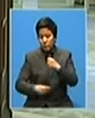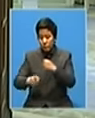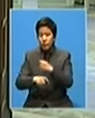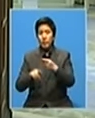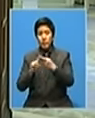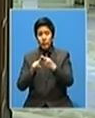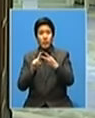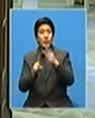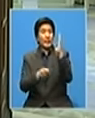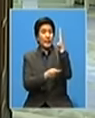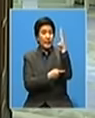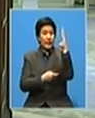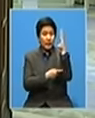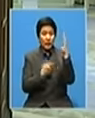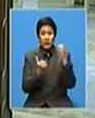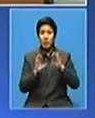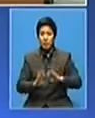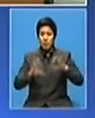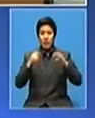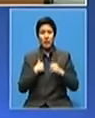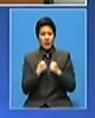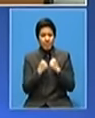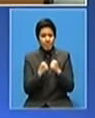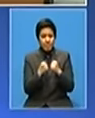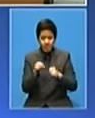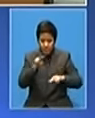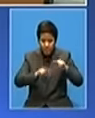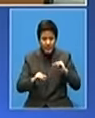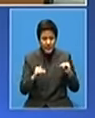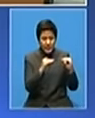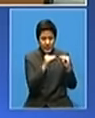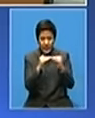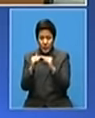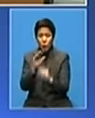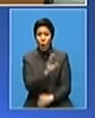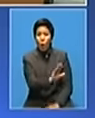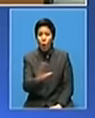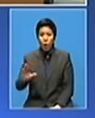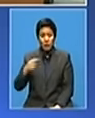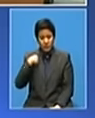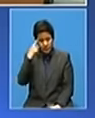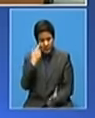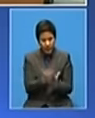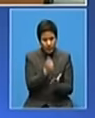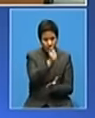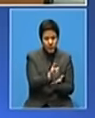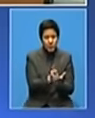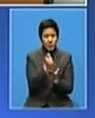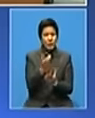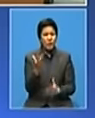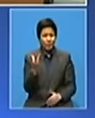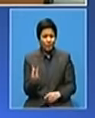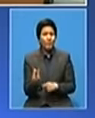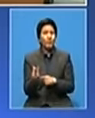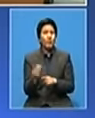างนะครับปัจจุบันนั้นรัฐบาลก็อยู่ระหว่างการเร่งรัดตรวจสอบสิทธิ์แล้วก็จ่ายเงินที่ค้างอยู่เป็นจำนวนไม่มากนะครับแ